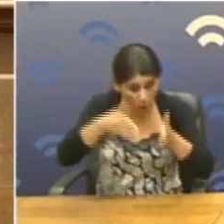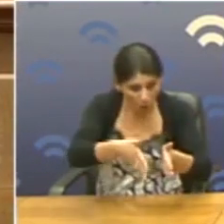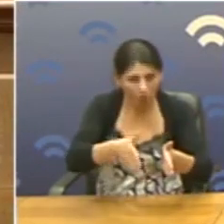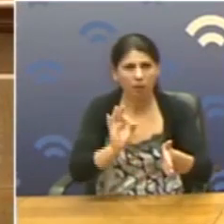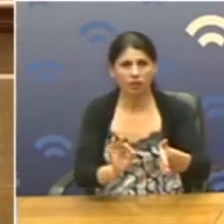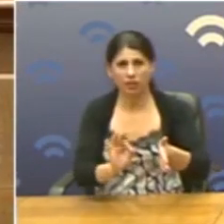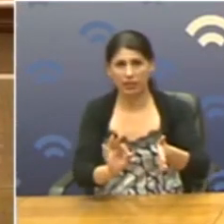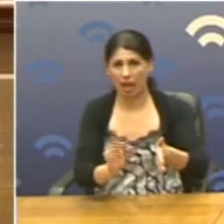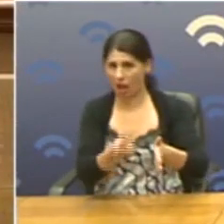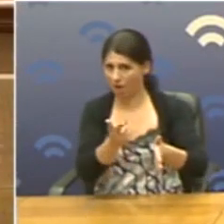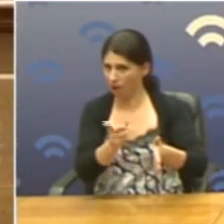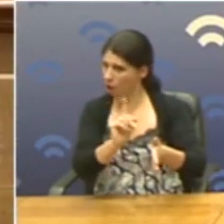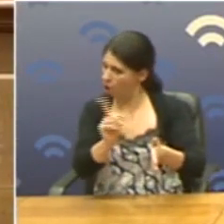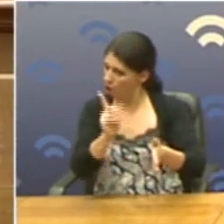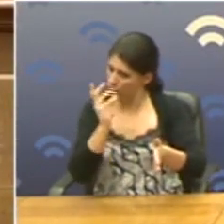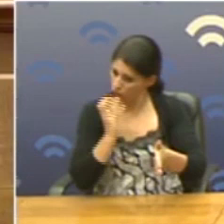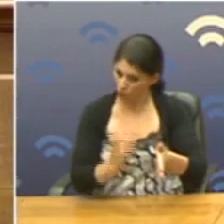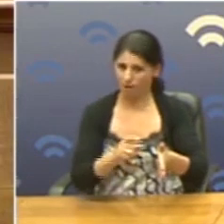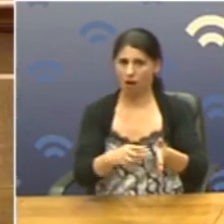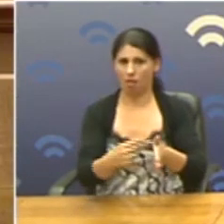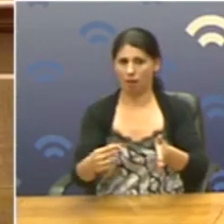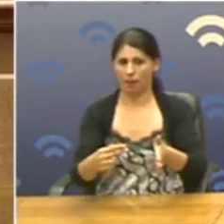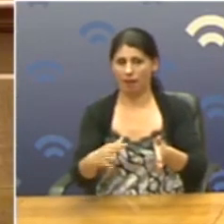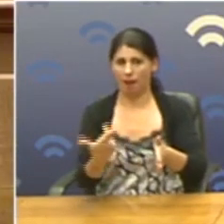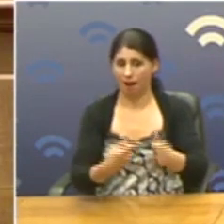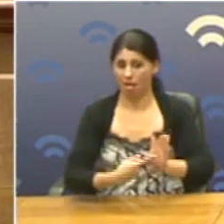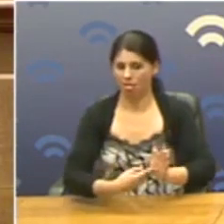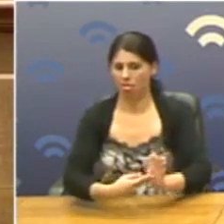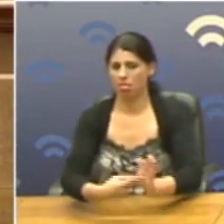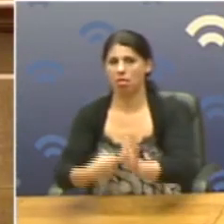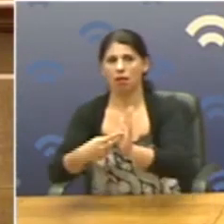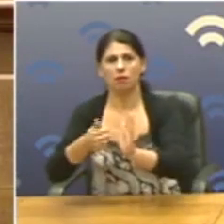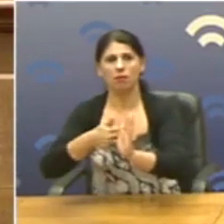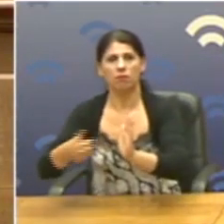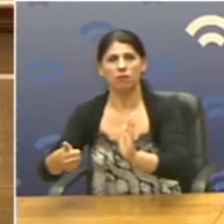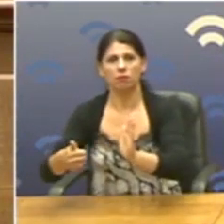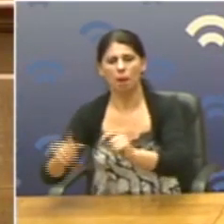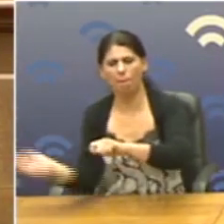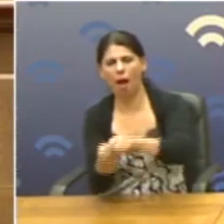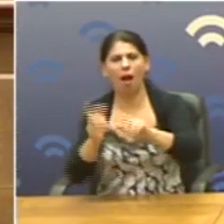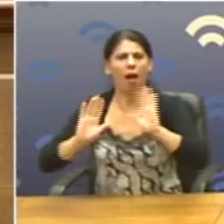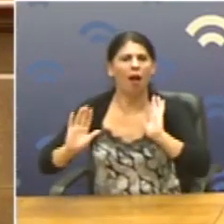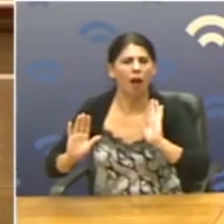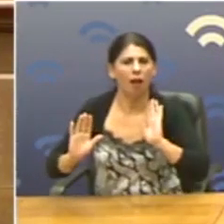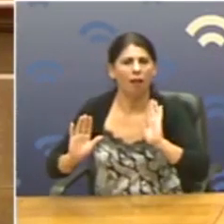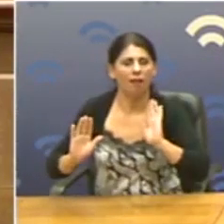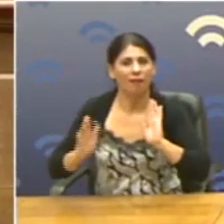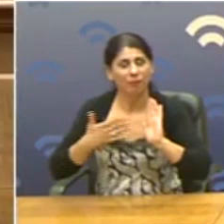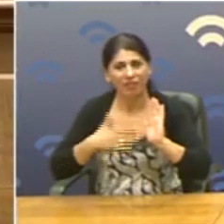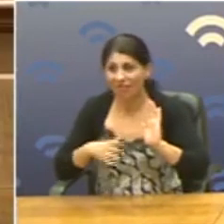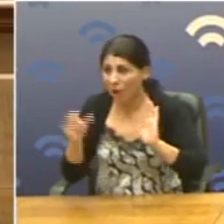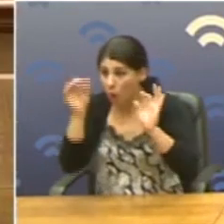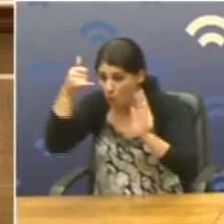είναι άνευ σημασίας, αλλά αναδεικνύονται από εσάς μόνο και μόνο για ξεκάρφωμα, αφού δεν μπαίνει